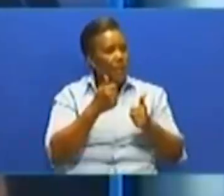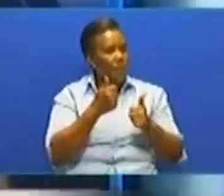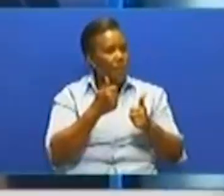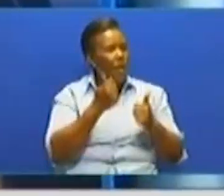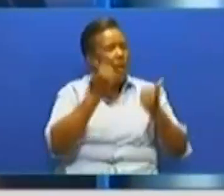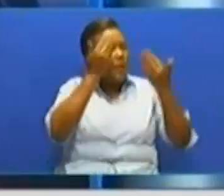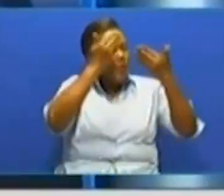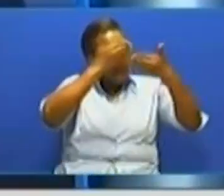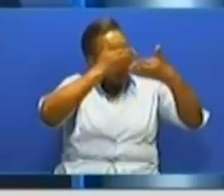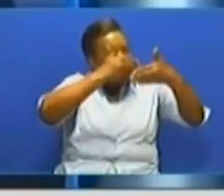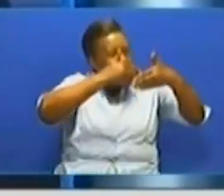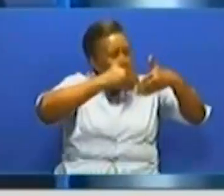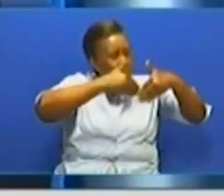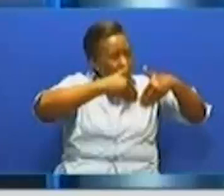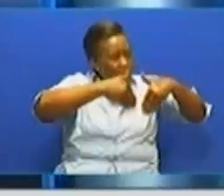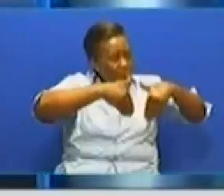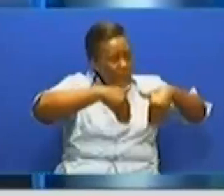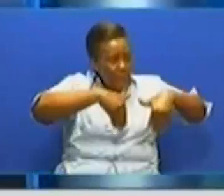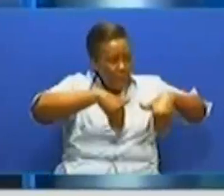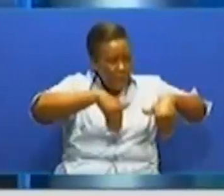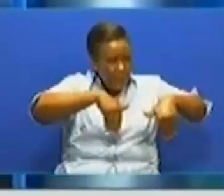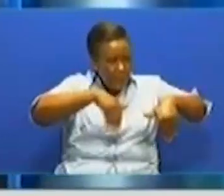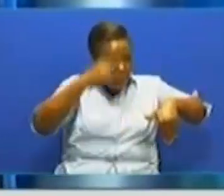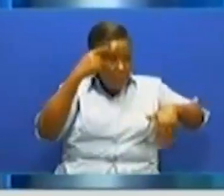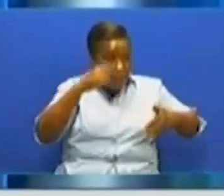weusi, yani sura ya mwezi